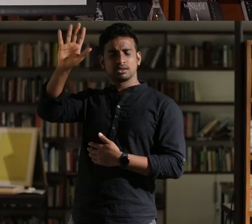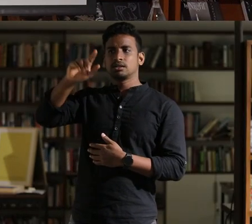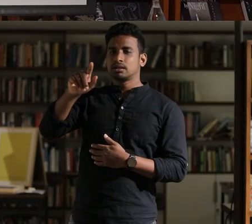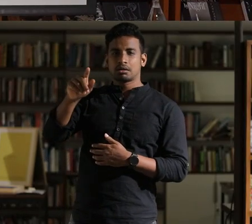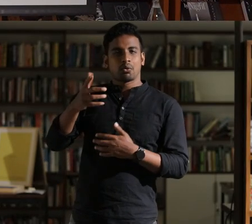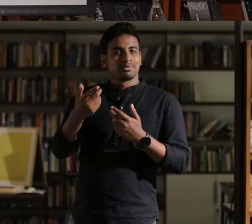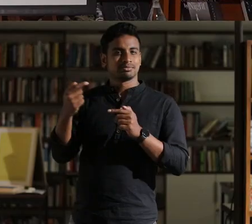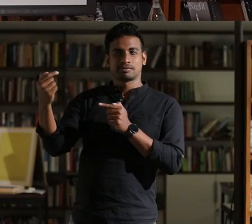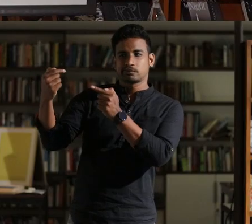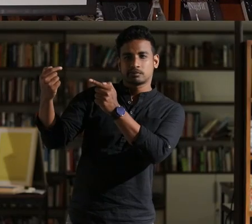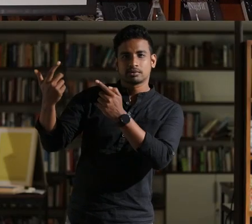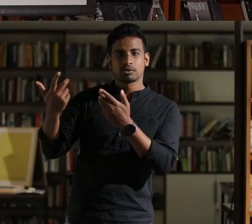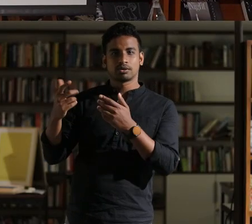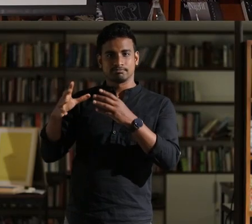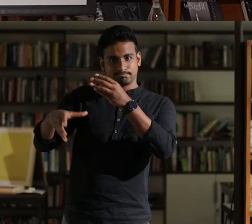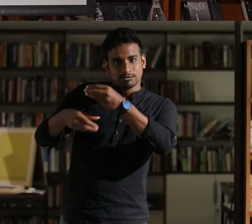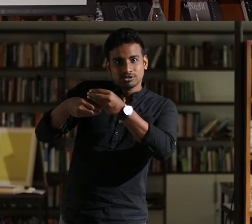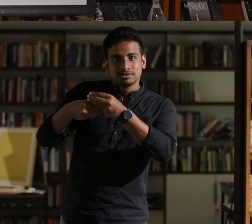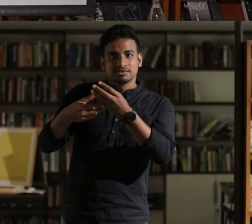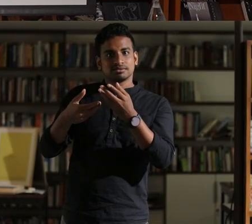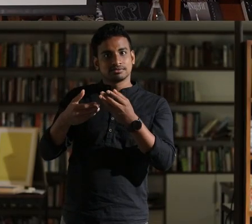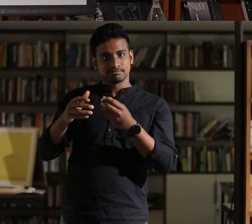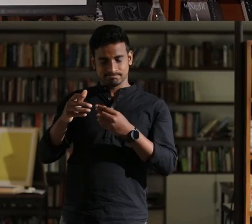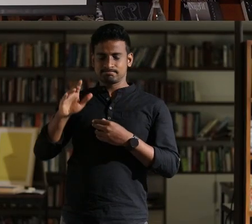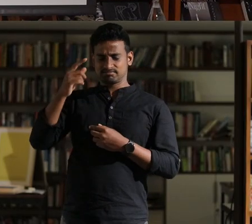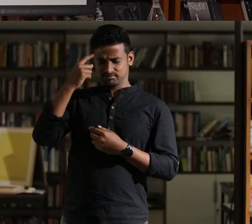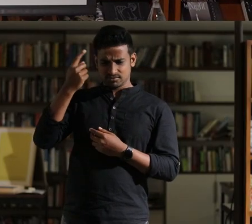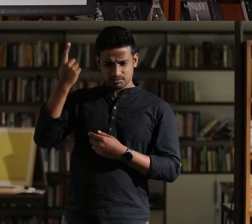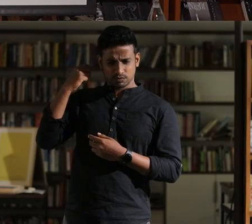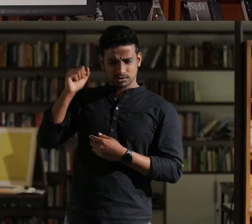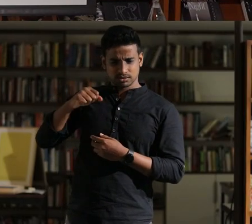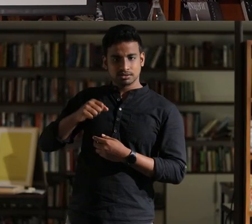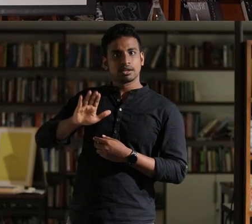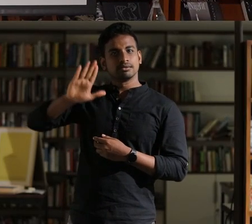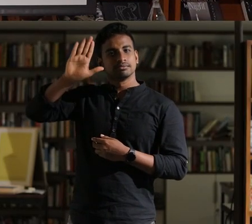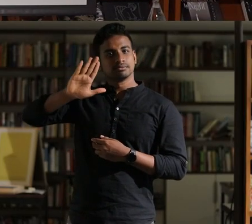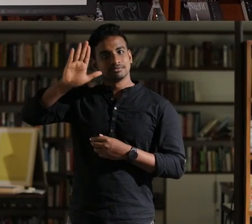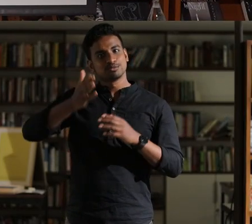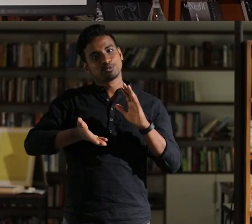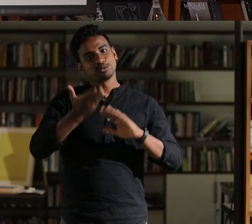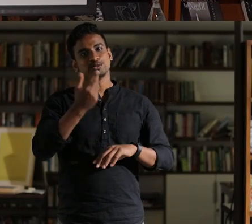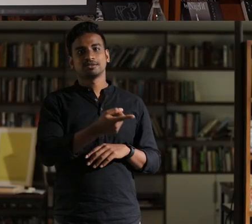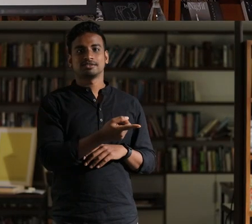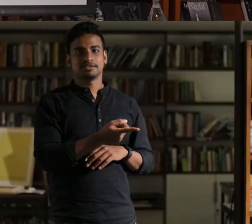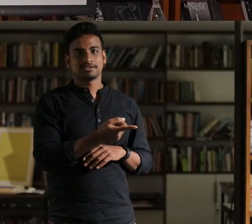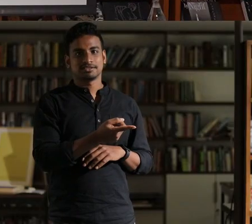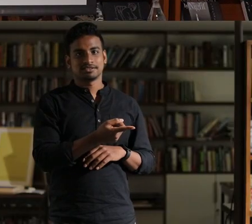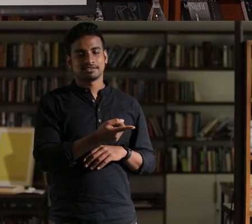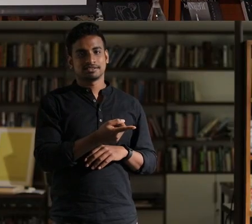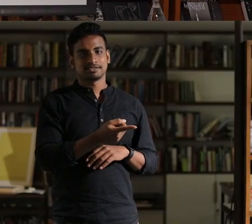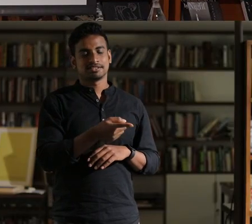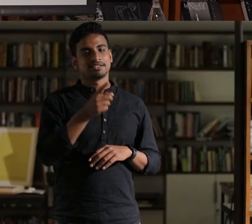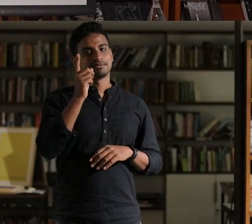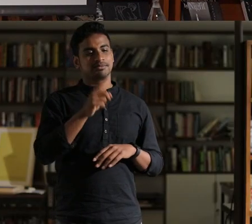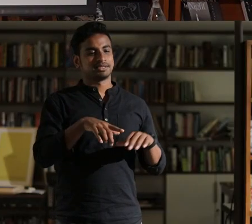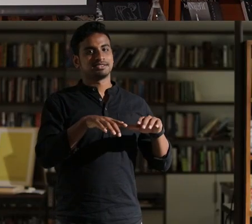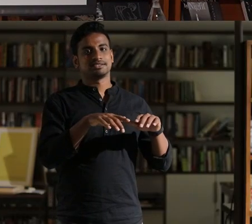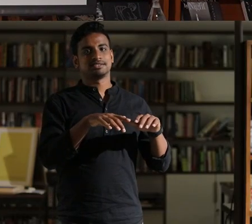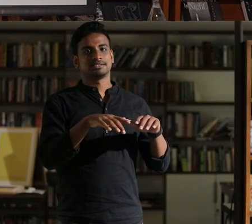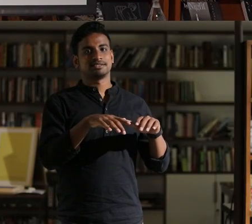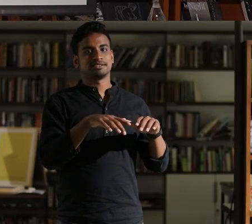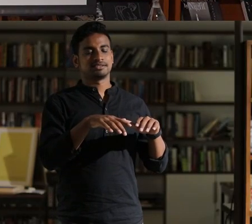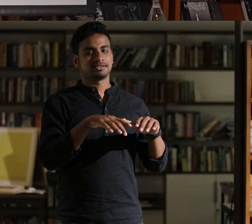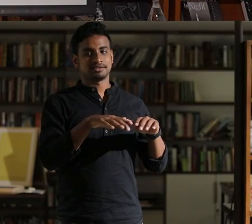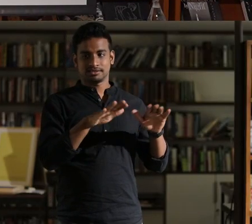rebut or add to. And that requires just कहते हैं, मतलब you need an ambience. माहौल